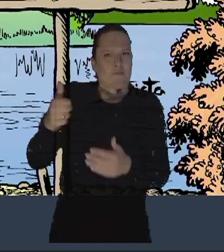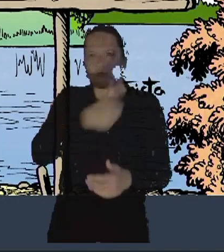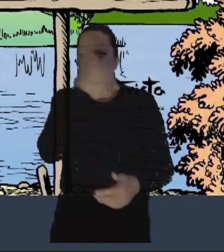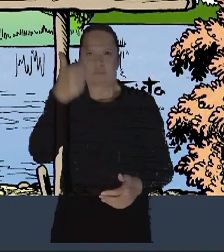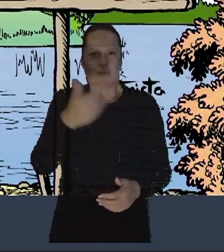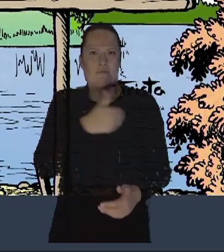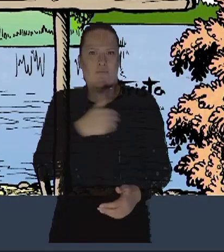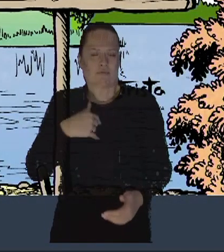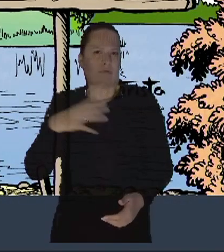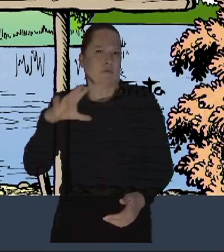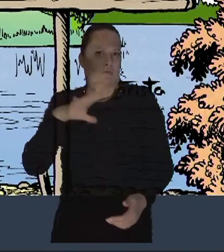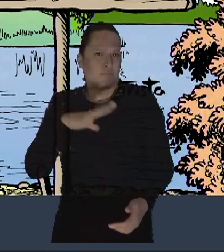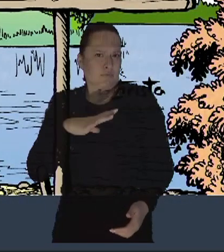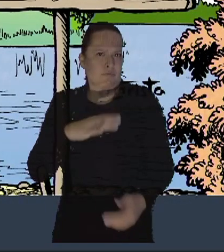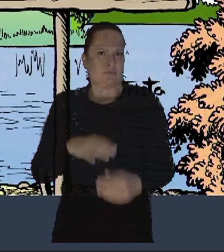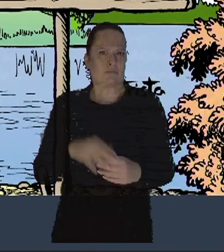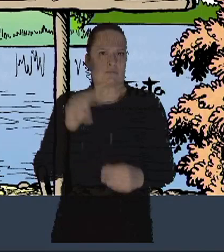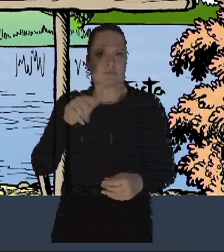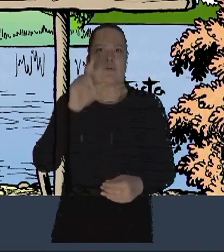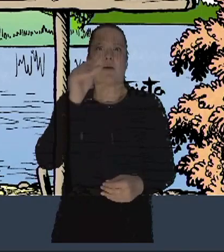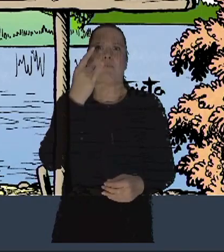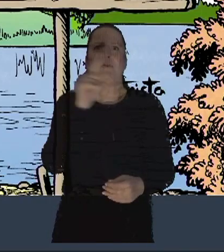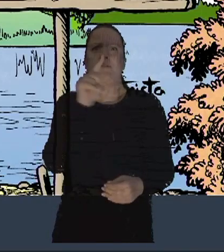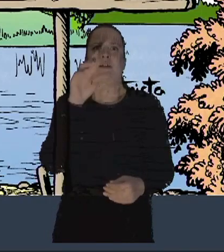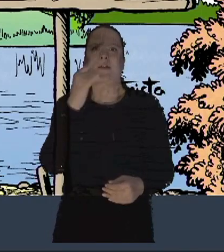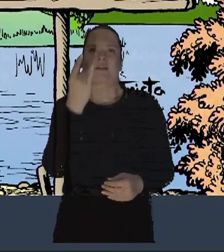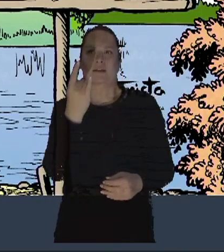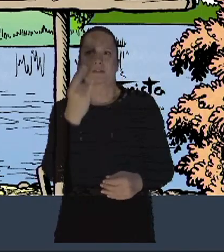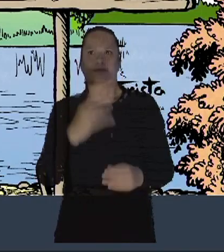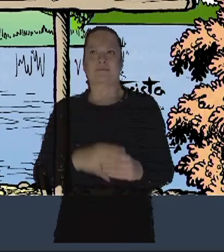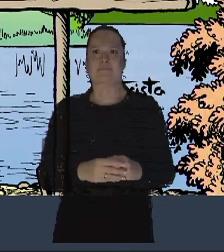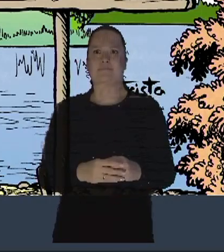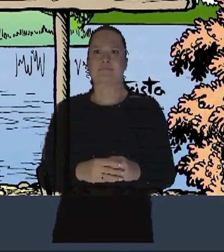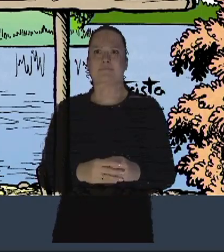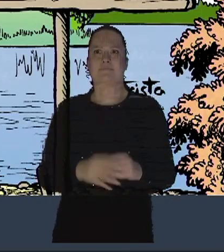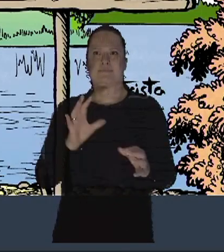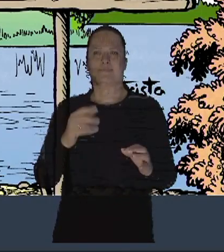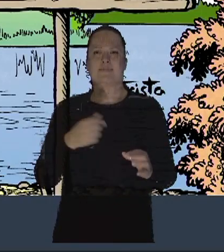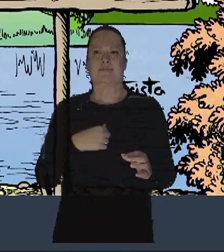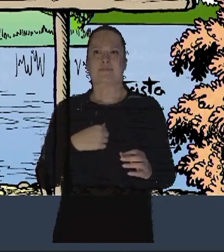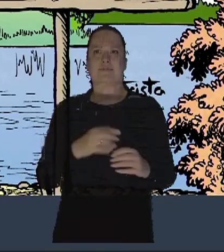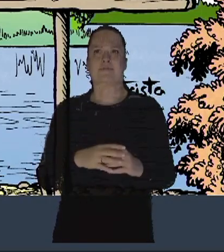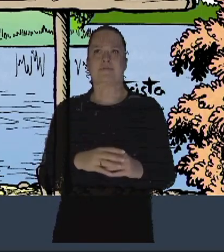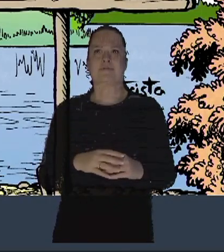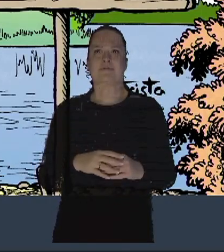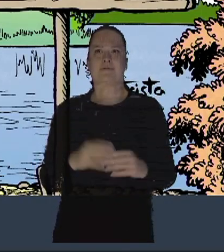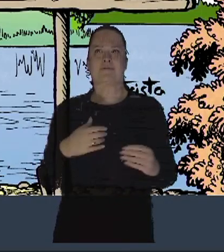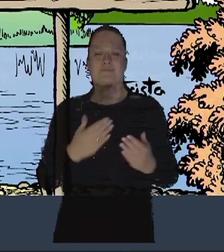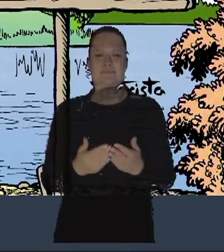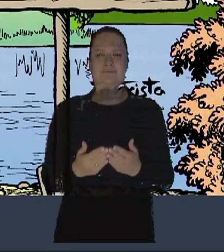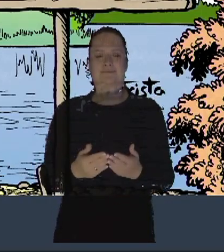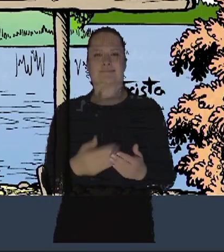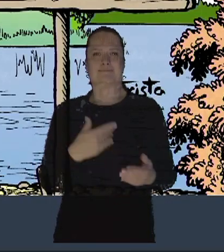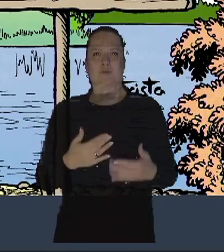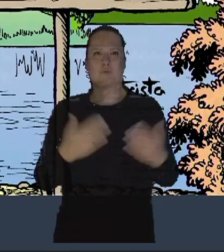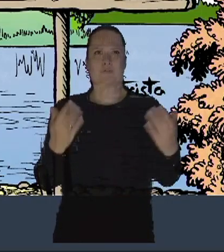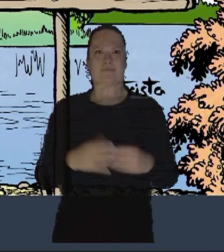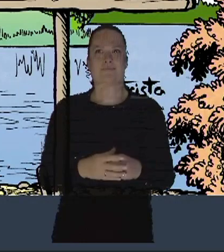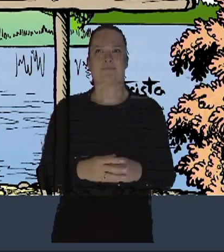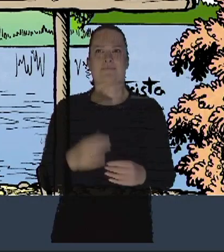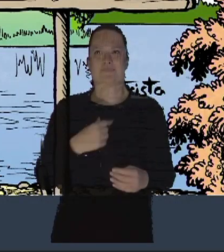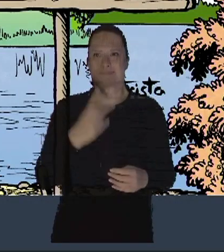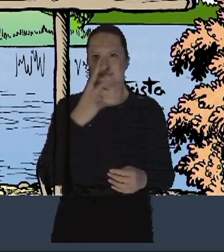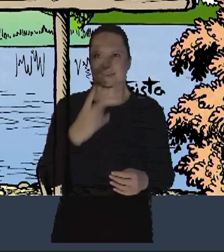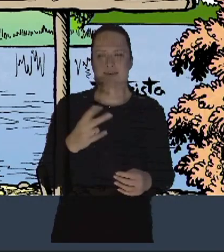Polsce zdarzyło się w Pyzdrach? Ja muszę to zrobić trochę tak, będzie mi o wiele łatwiej, bo widzę,